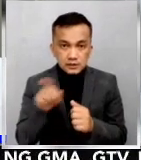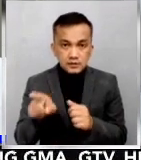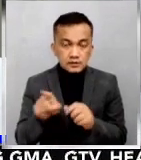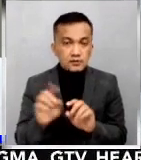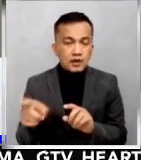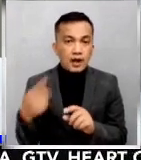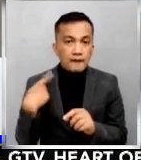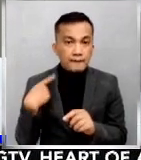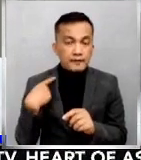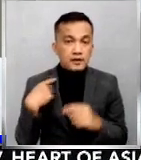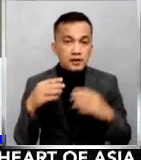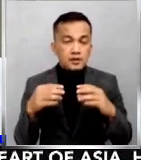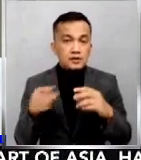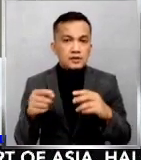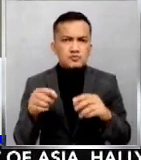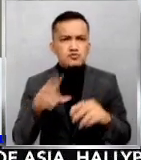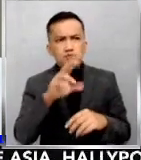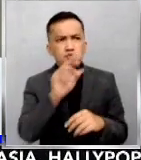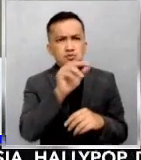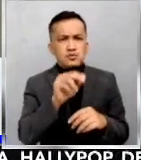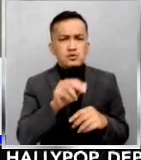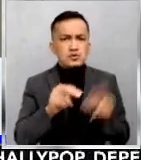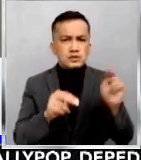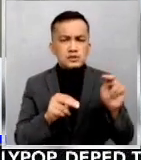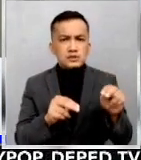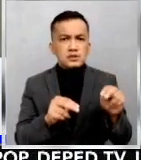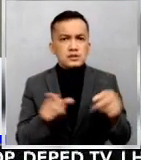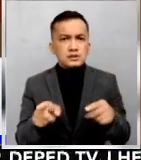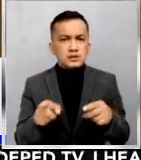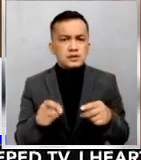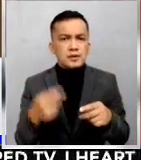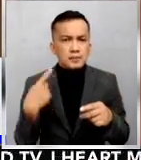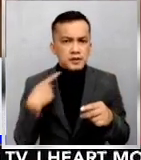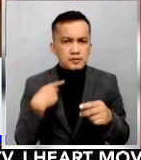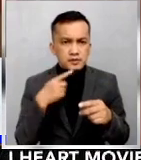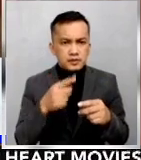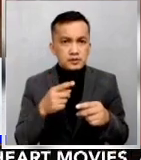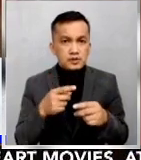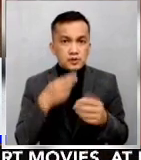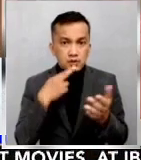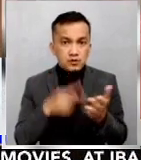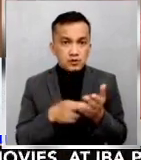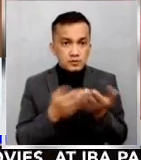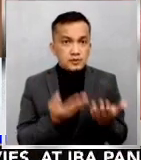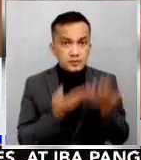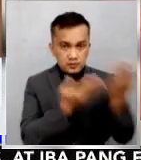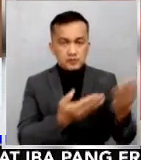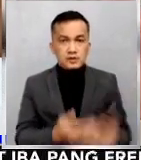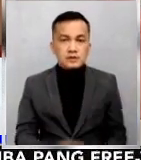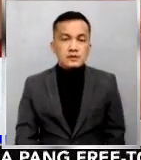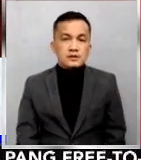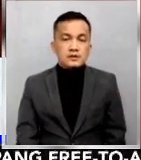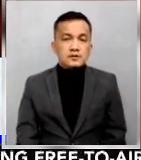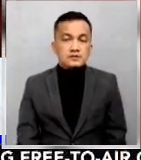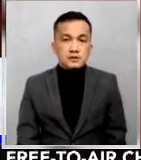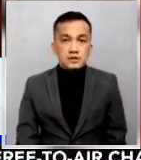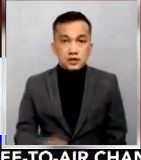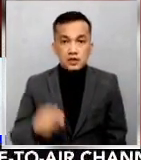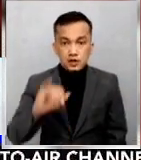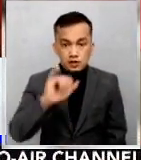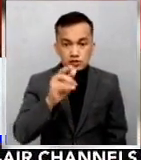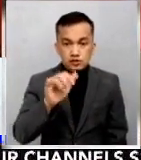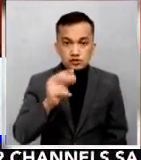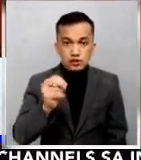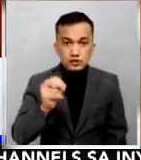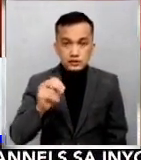hindi. Kailangan. Kailangan yung mga records nila. Ma-forward natin. May pang-amoy naman po ba kayo, sir? Sina John at Alexis, sabay na